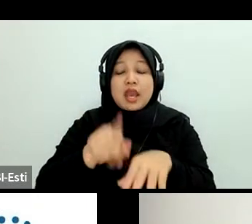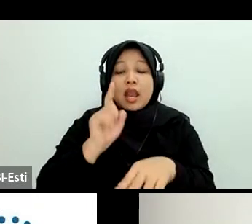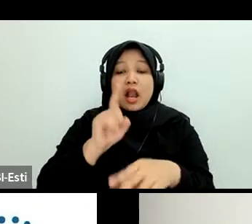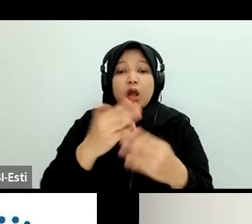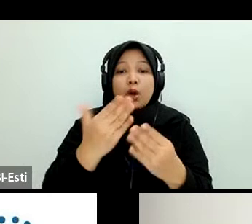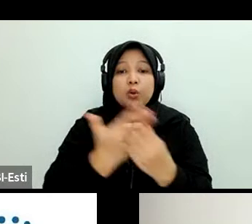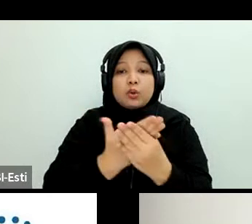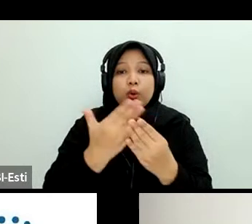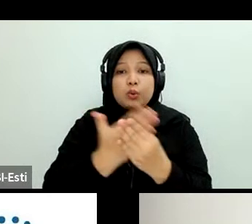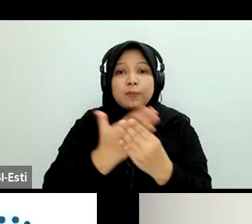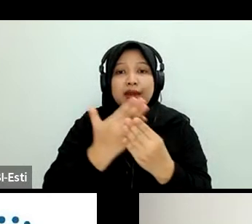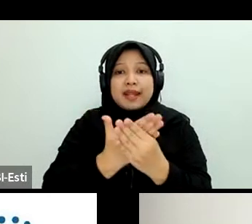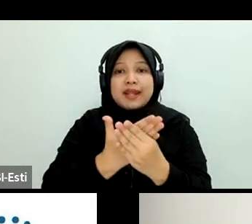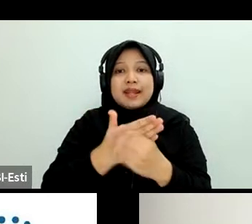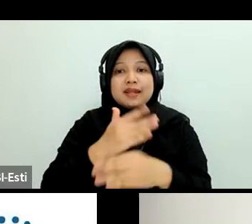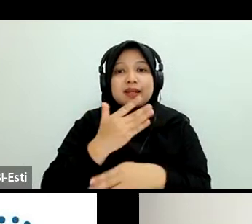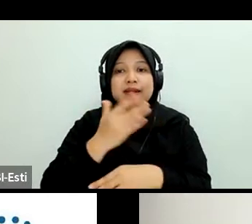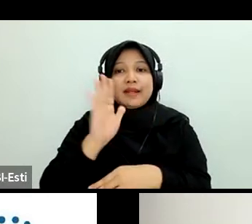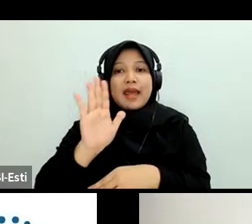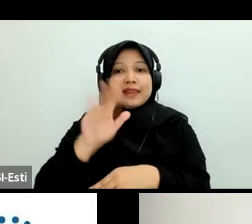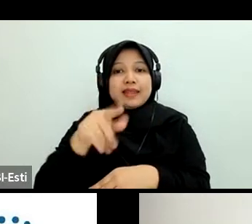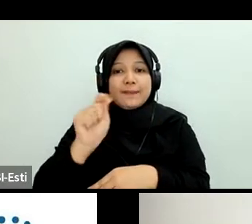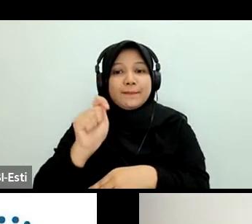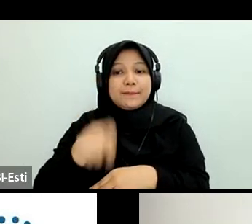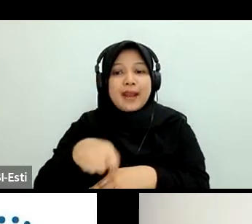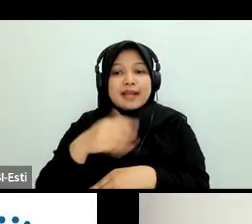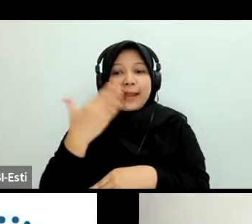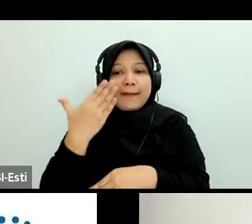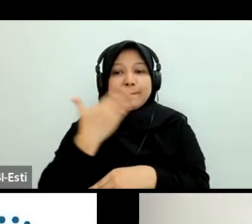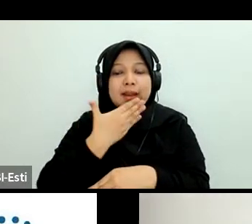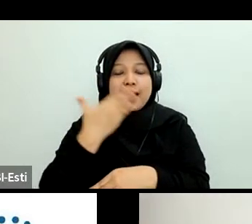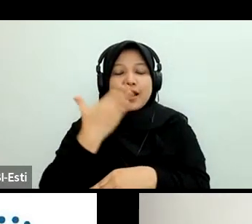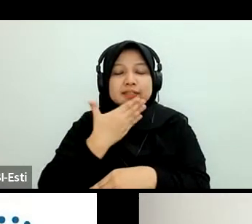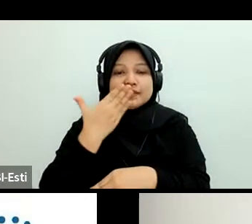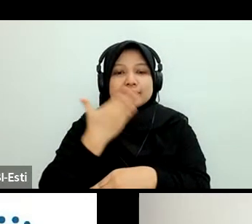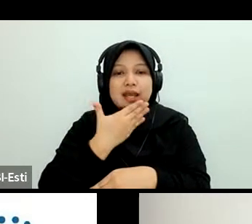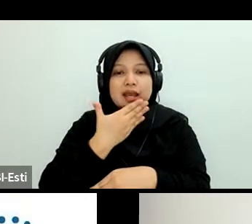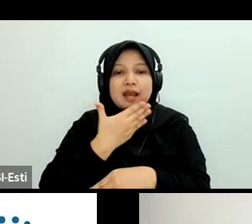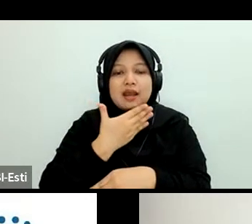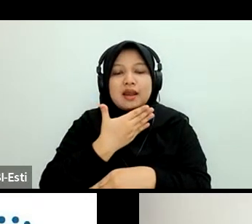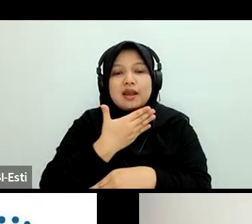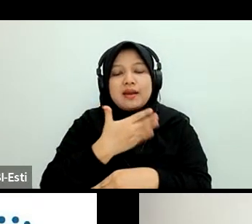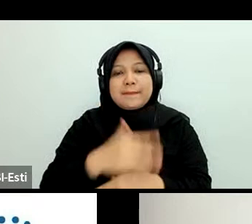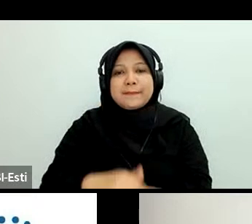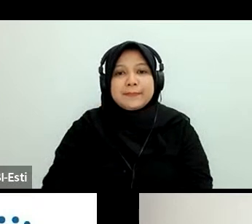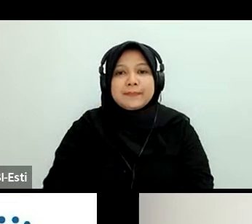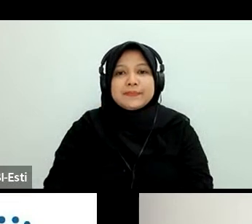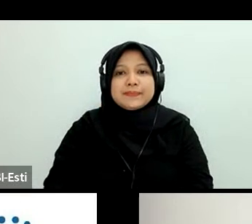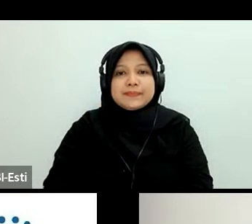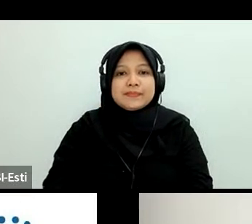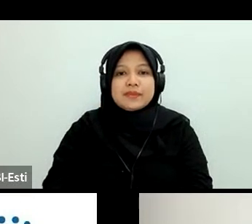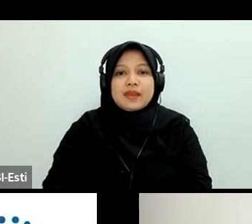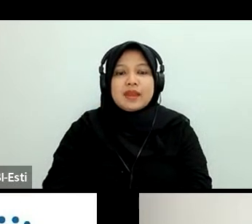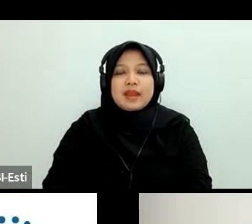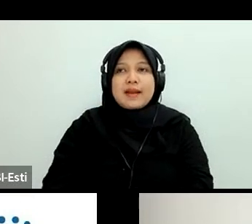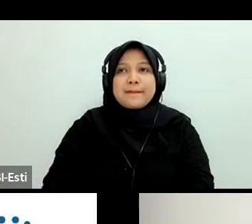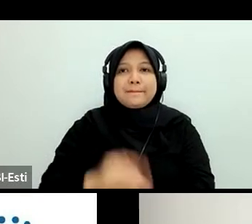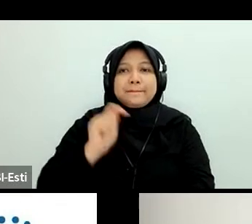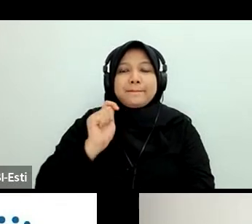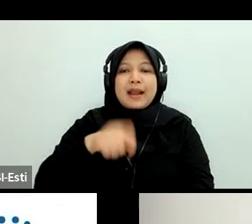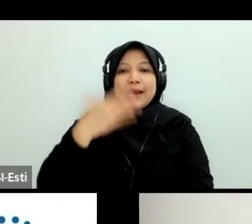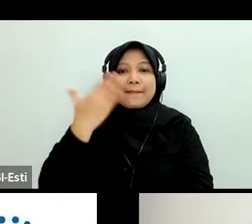akan menggunakan bahasa yang apa bahasa yang banyak gitu ya